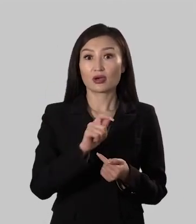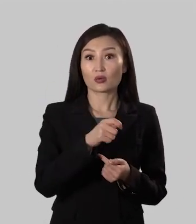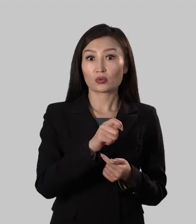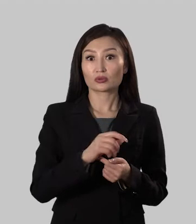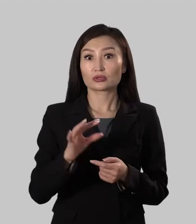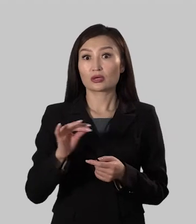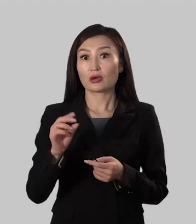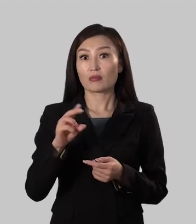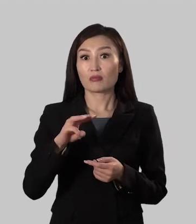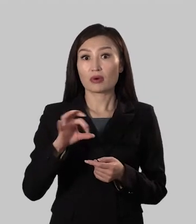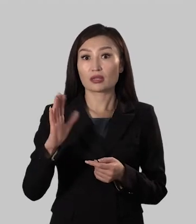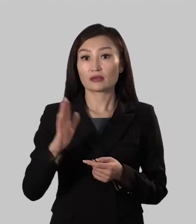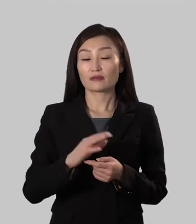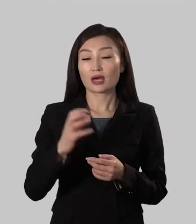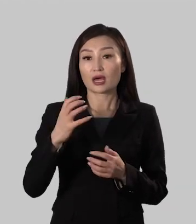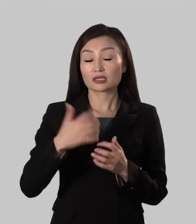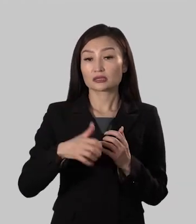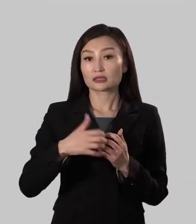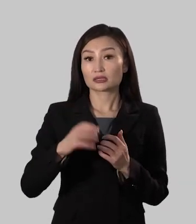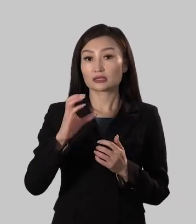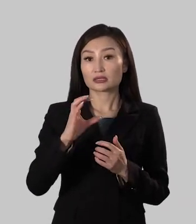Ключ, мотив, среда.